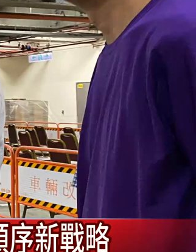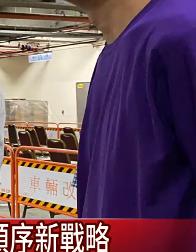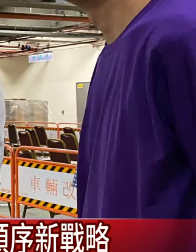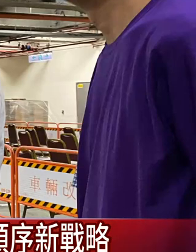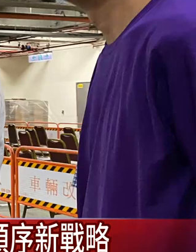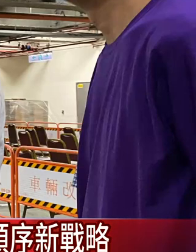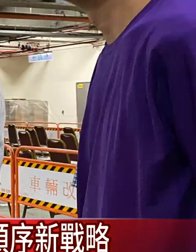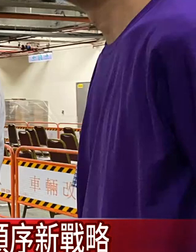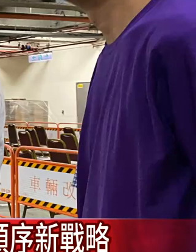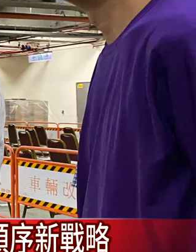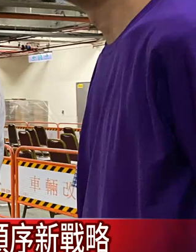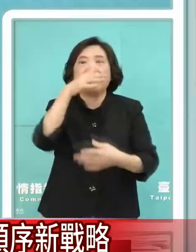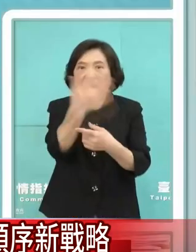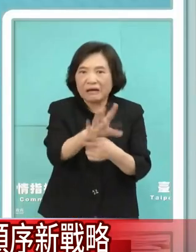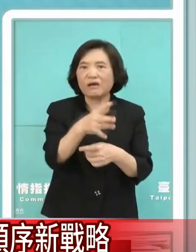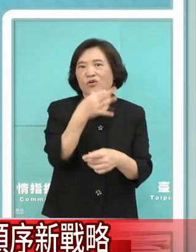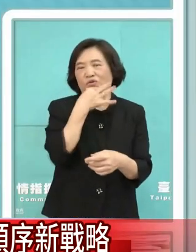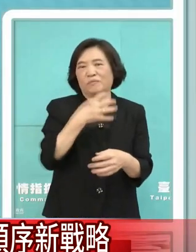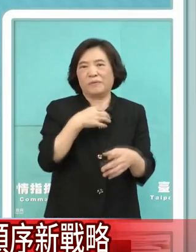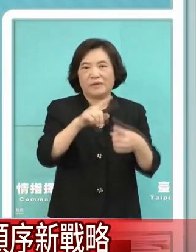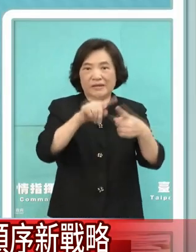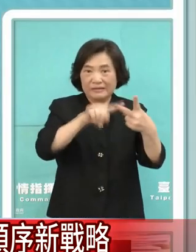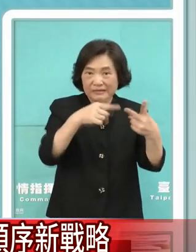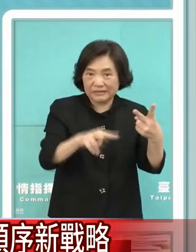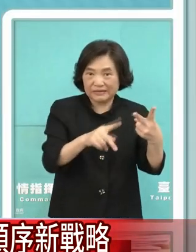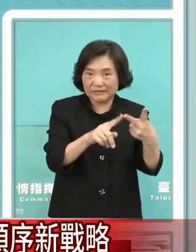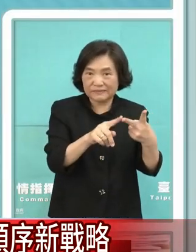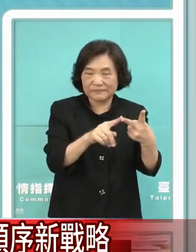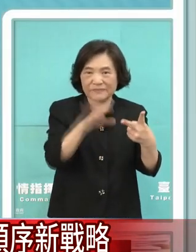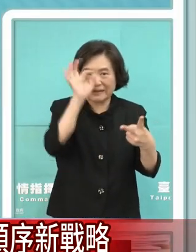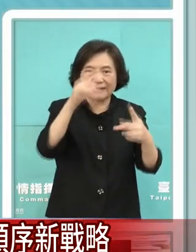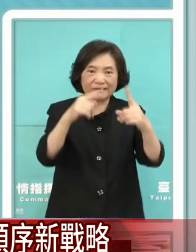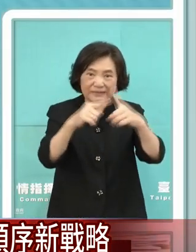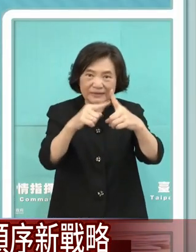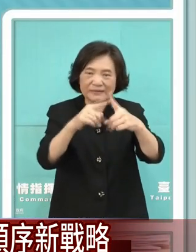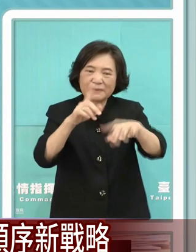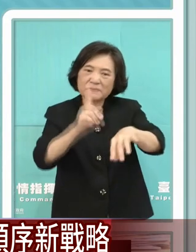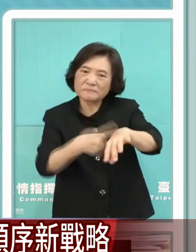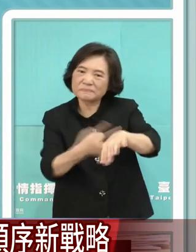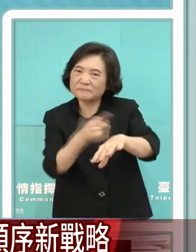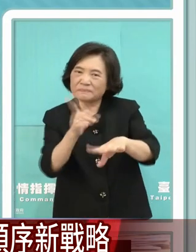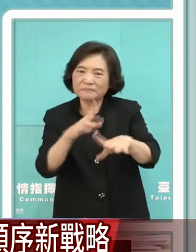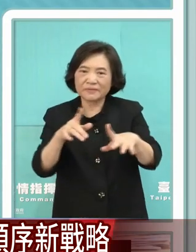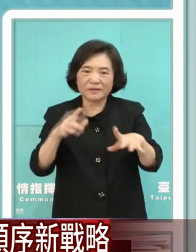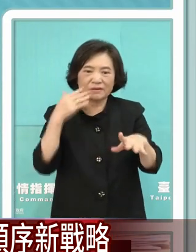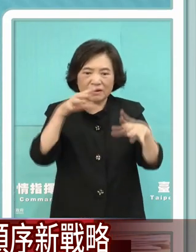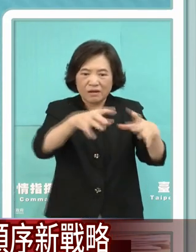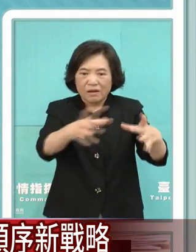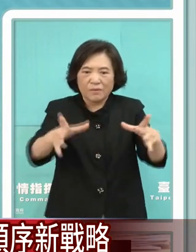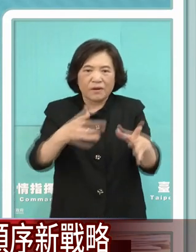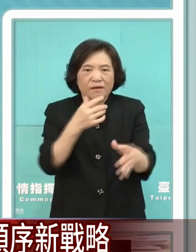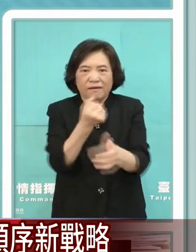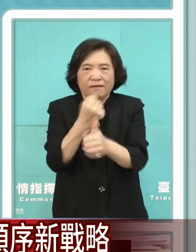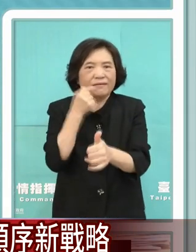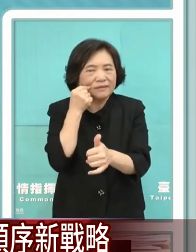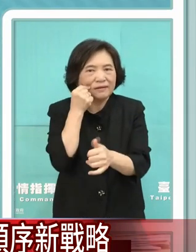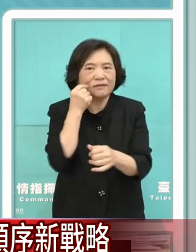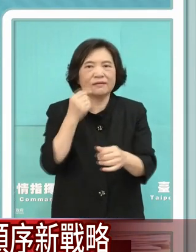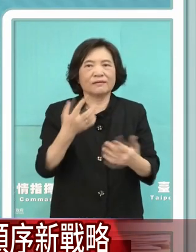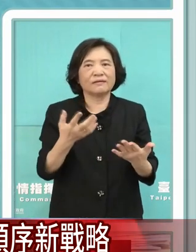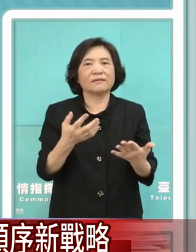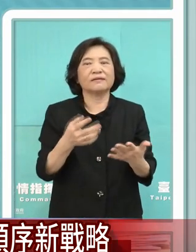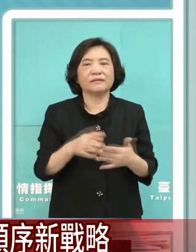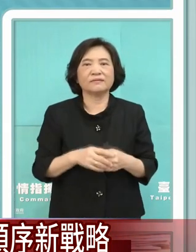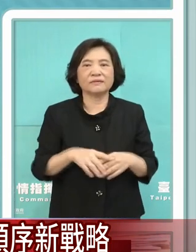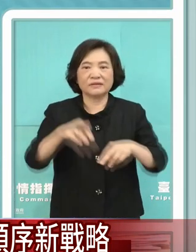年纪越高死亡率越高；一个是按照那个人流的复杂度，因为那个很难控制，行政成本太高，